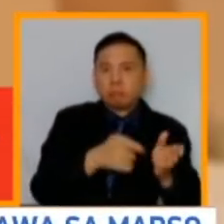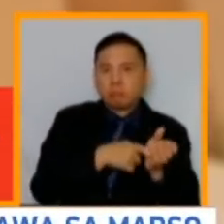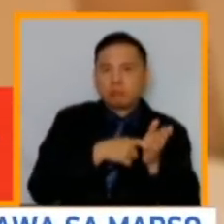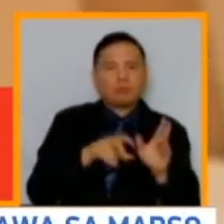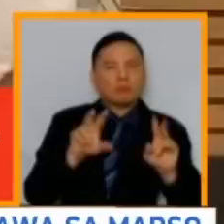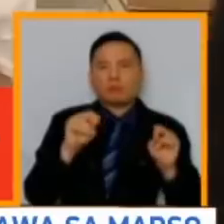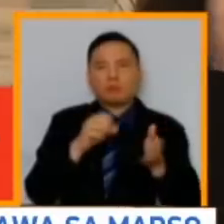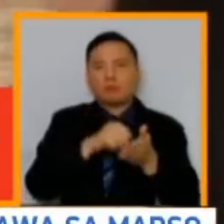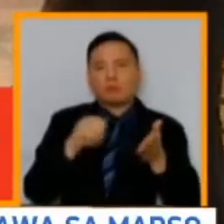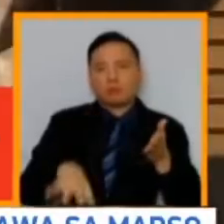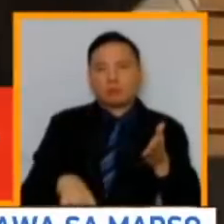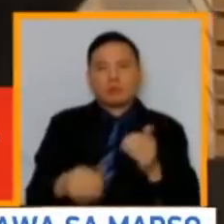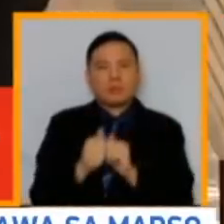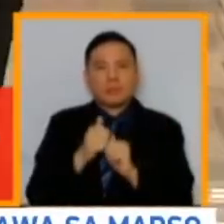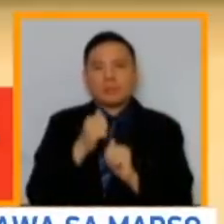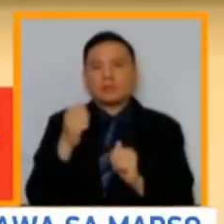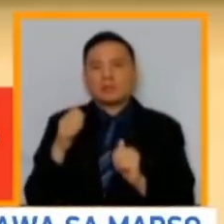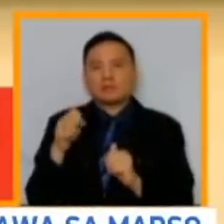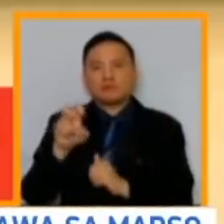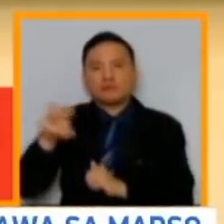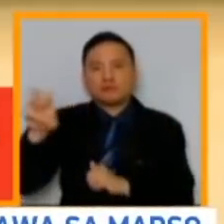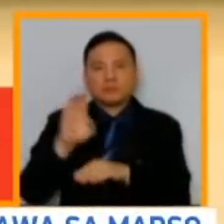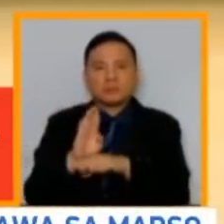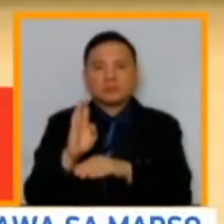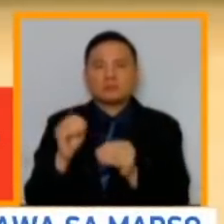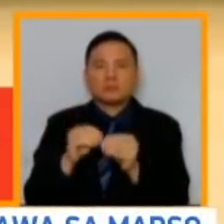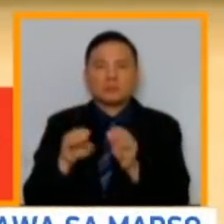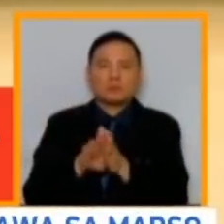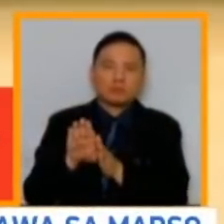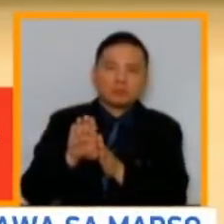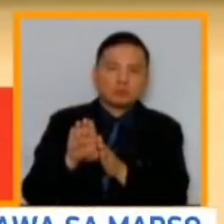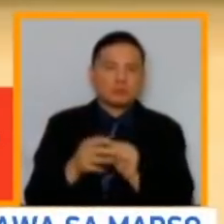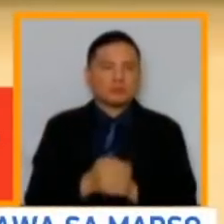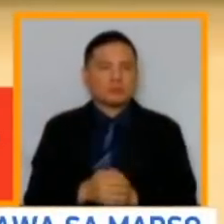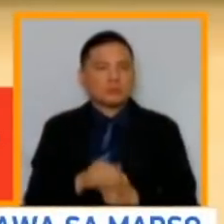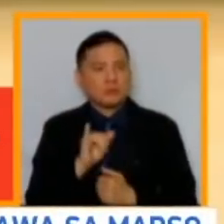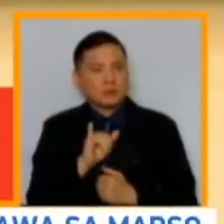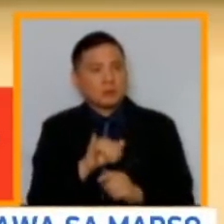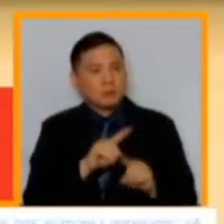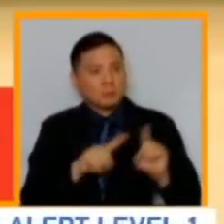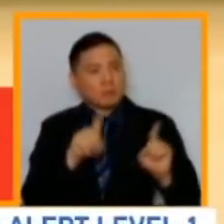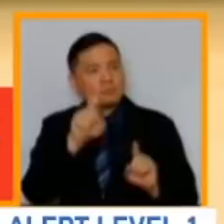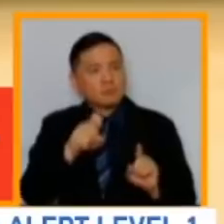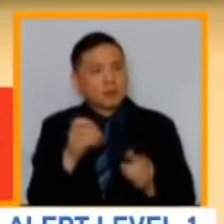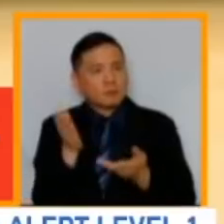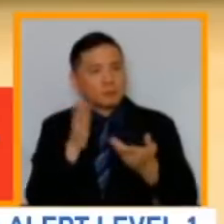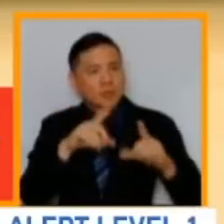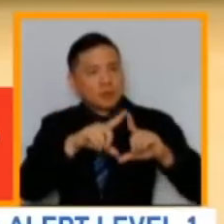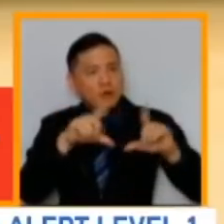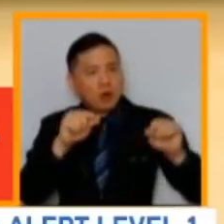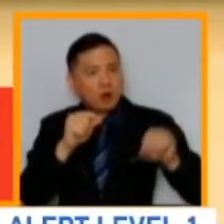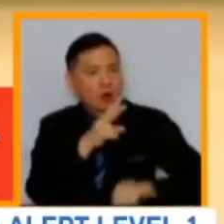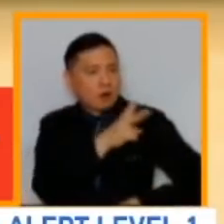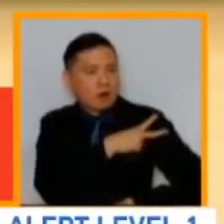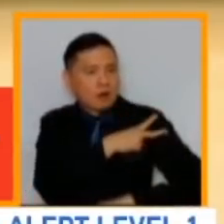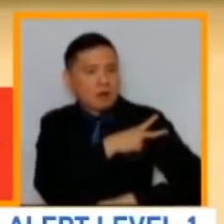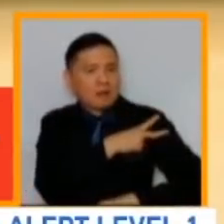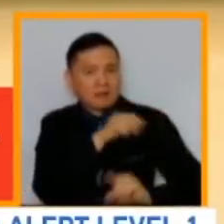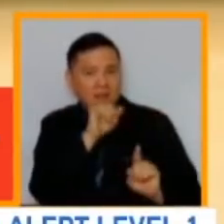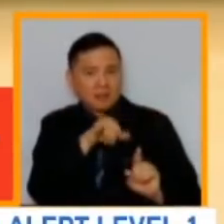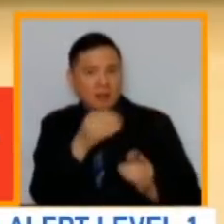ang tourism. Opo. Pero kailangan dala yung vaccination card? Oo, may vaccination card. Kailangan na